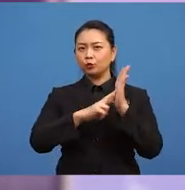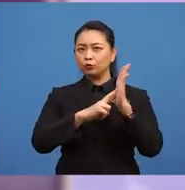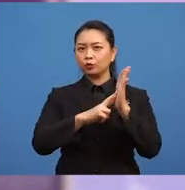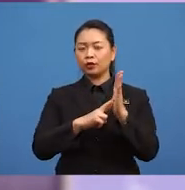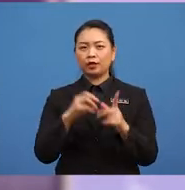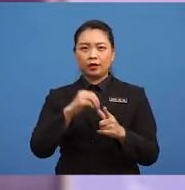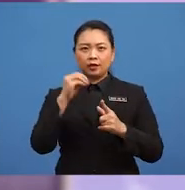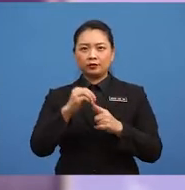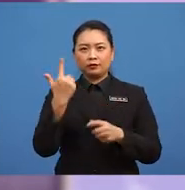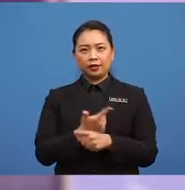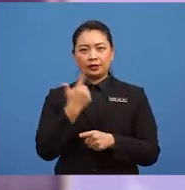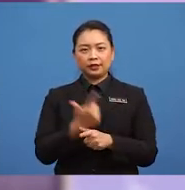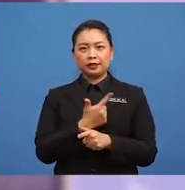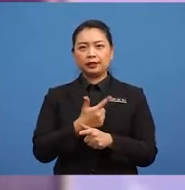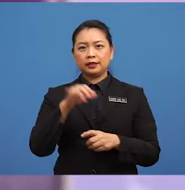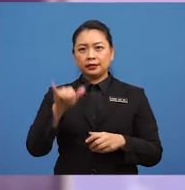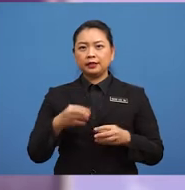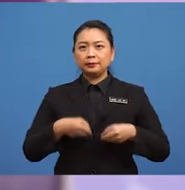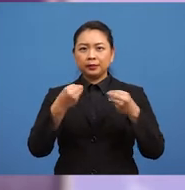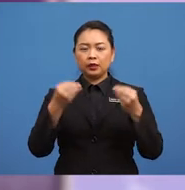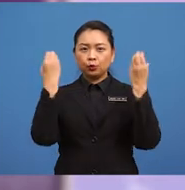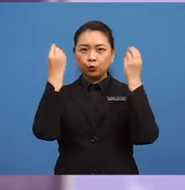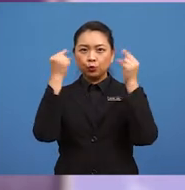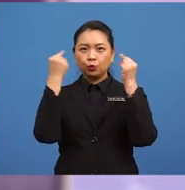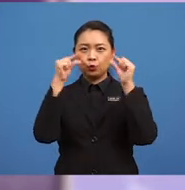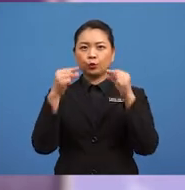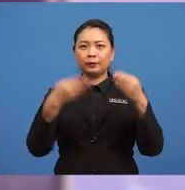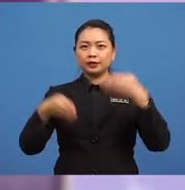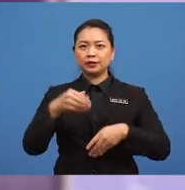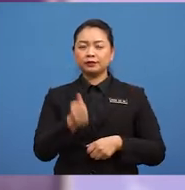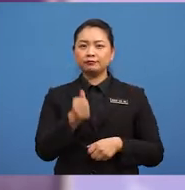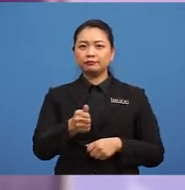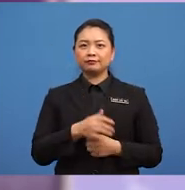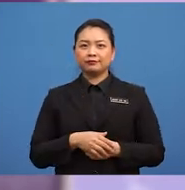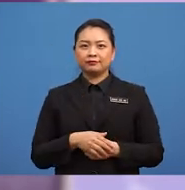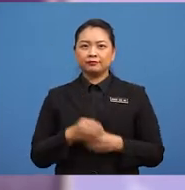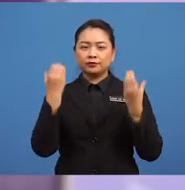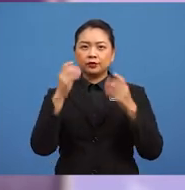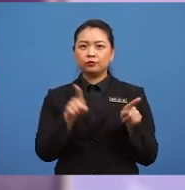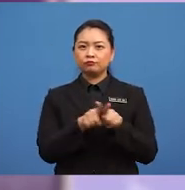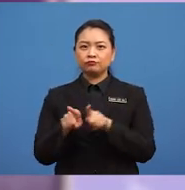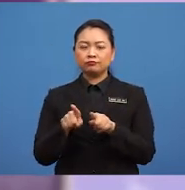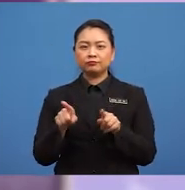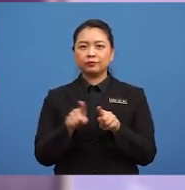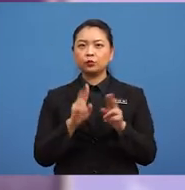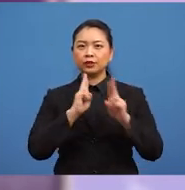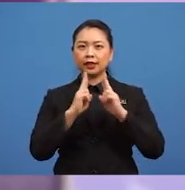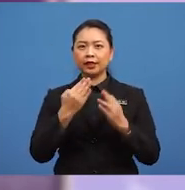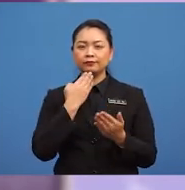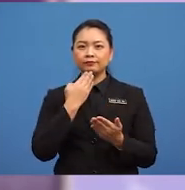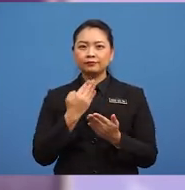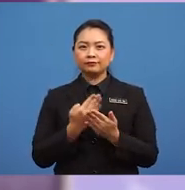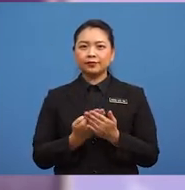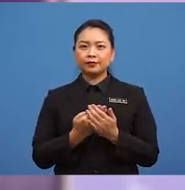rujukan atau latihan yang diberi oleh guru biologi masing-masing. Cikgu juga ingin mengucapkan terima